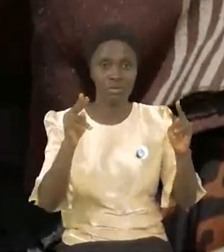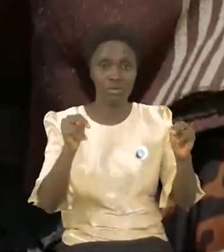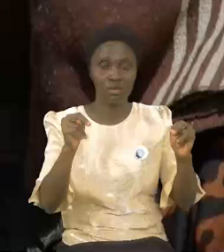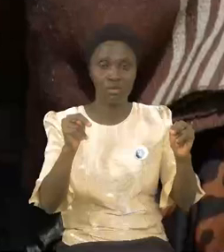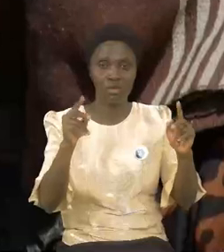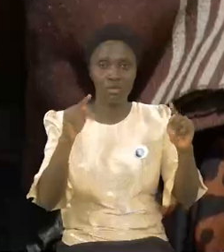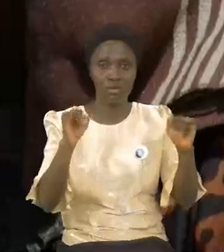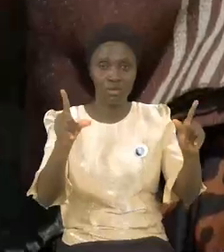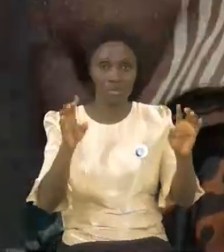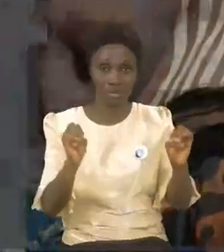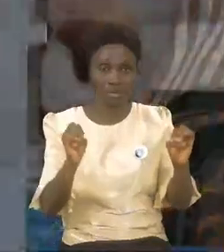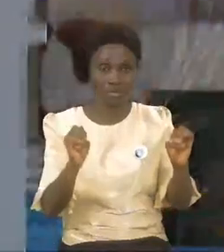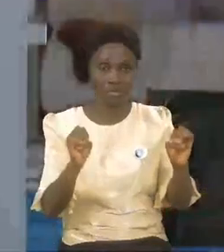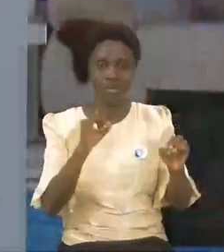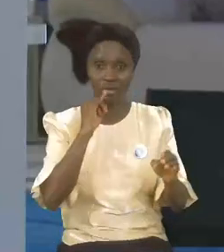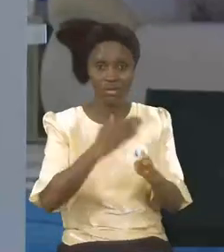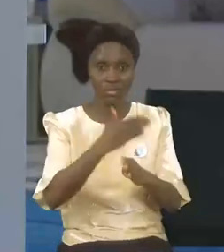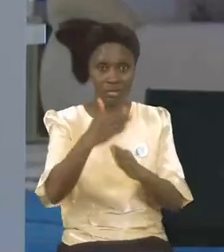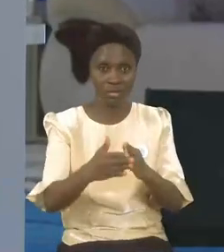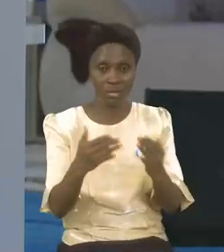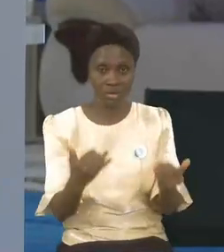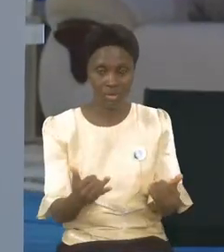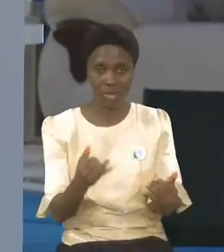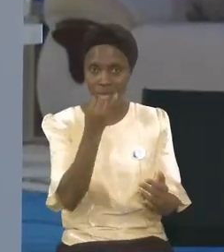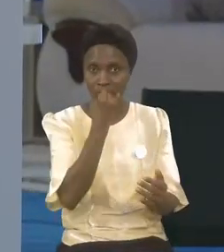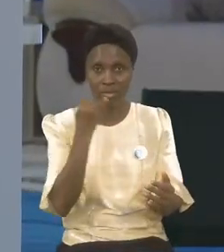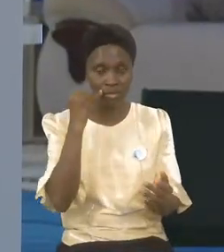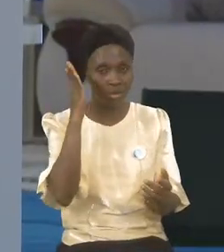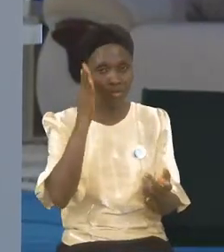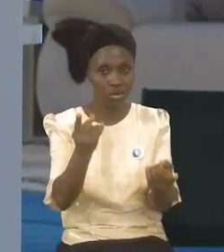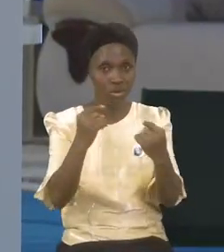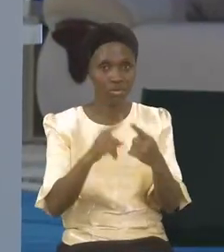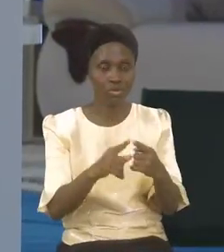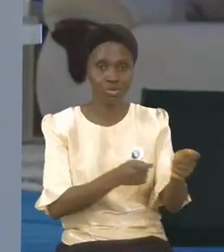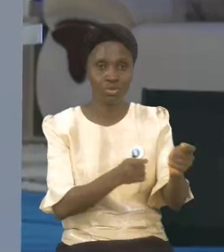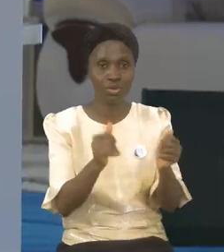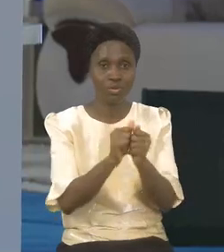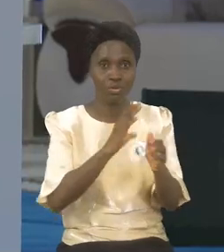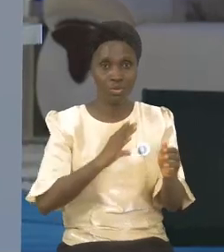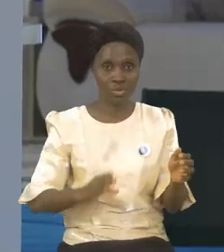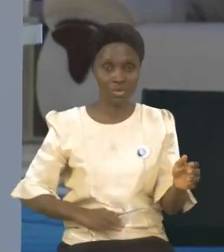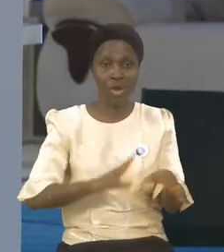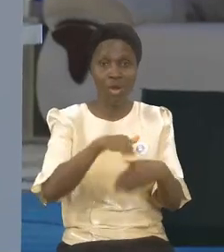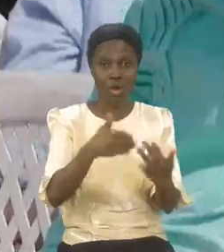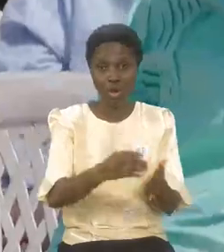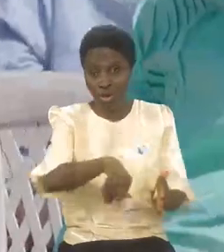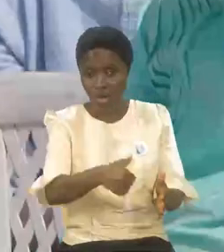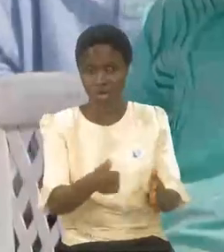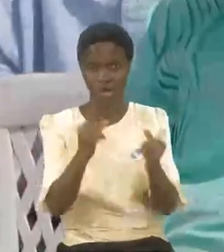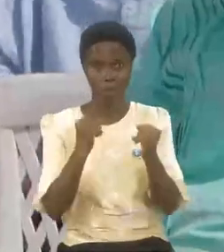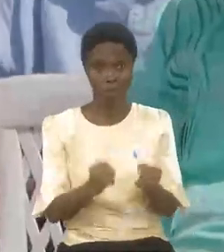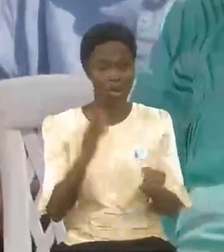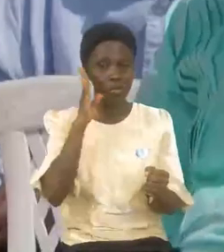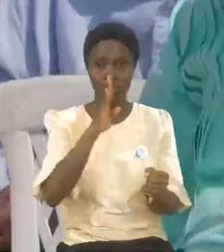maintenant viendra régner avec Christ, et tous ces pouvoirs qui étaient là seront